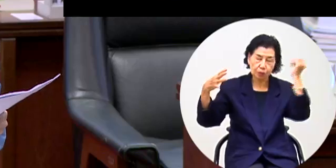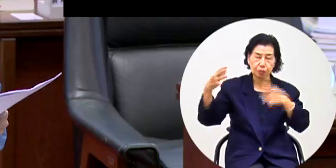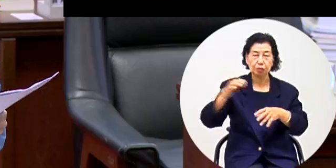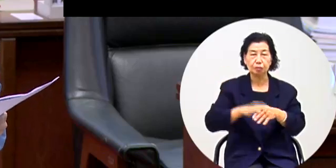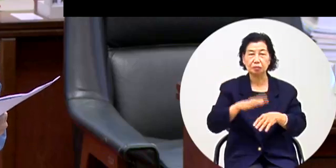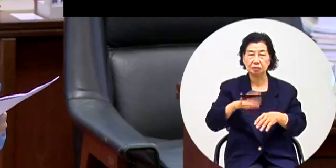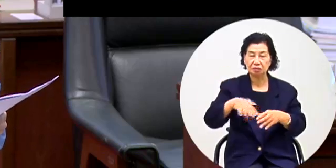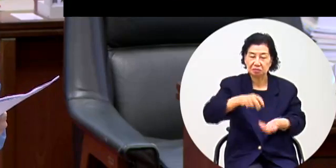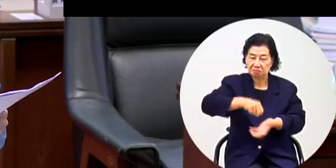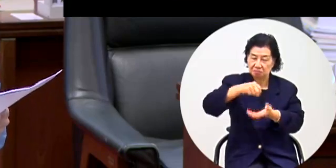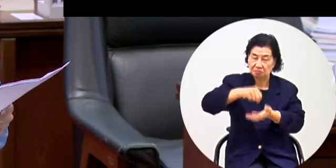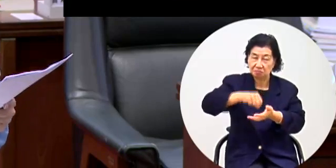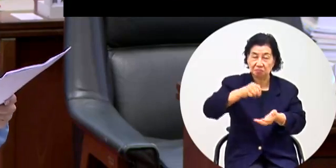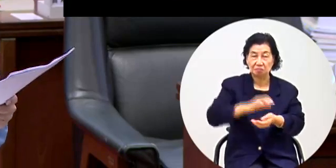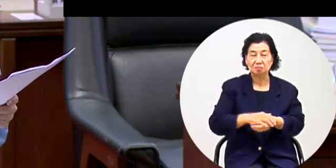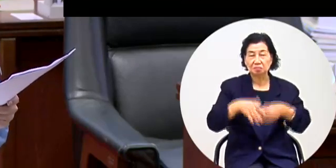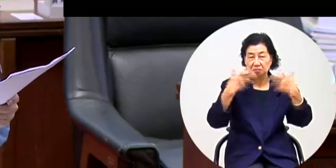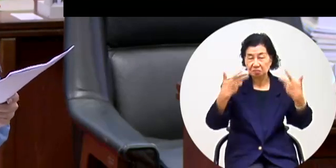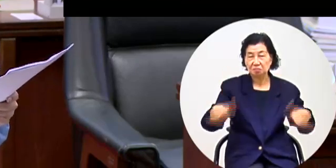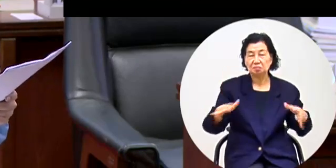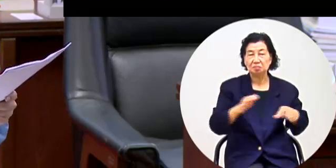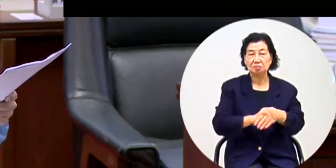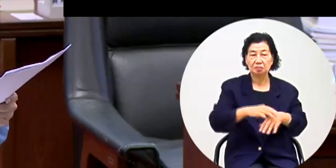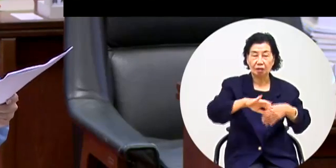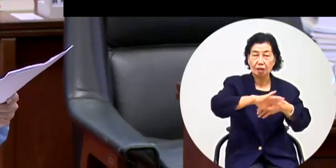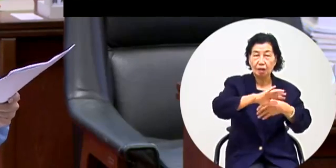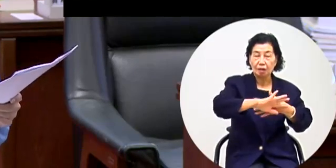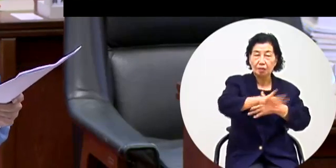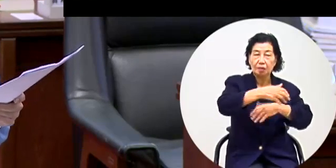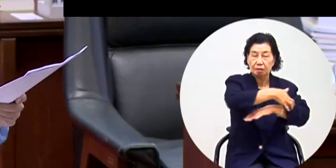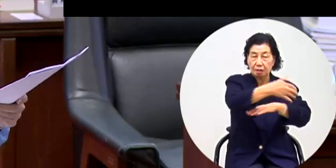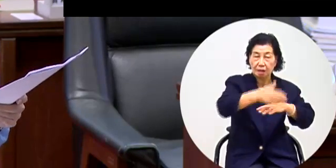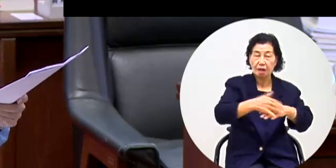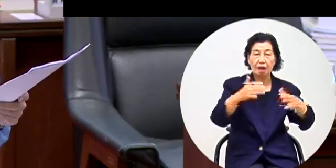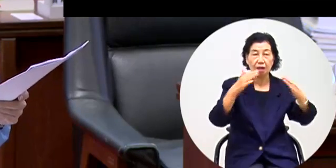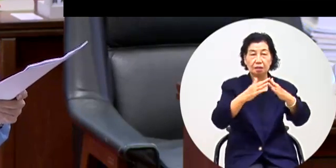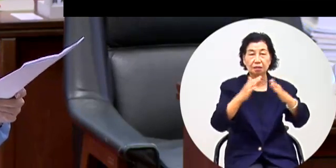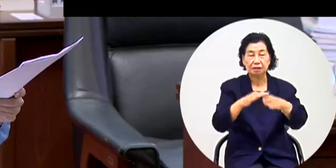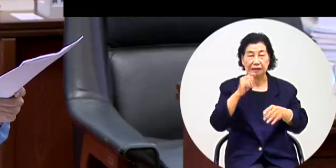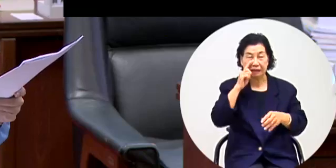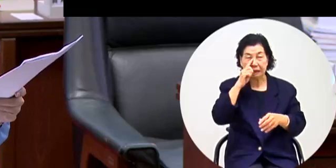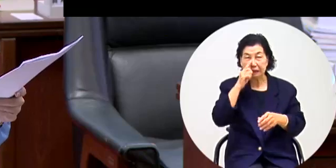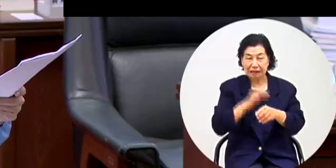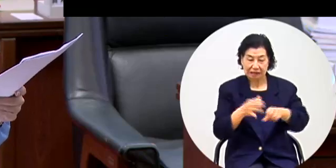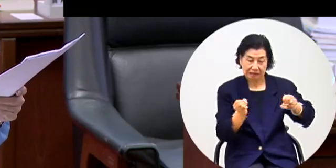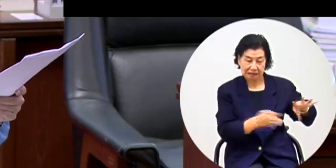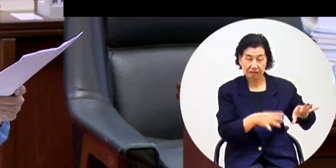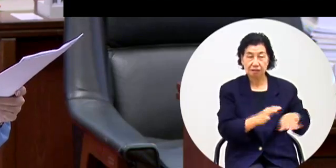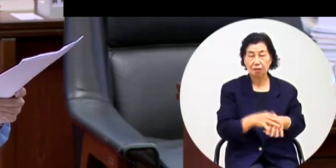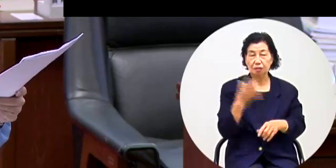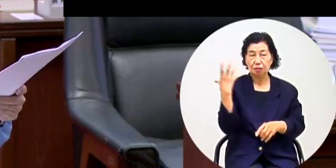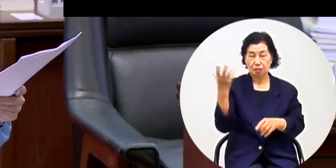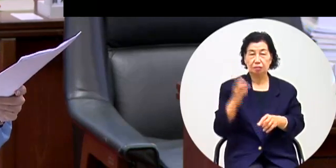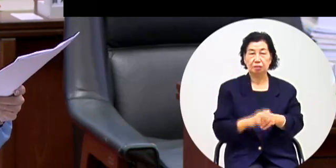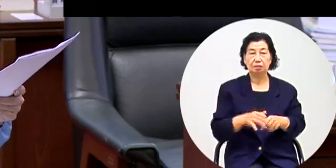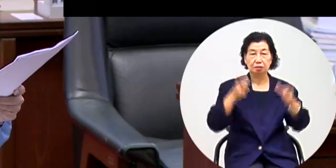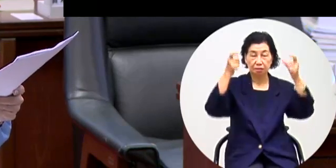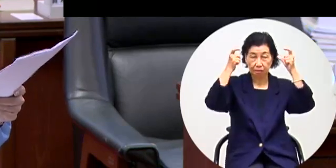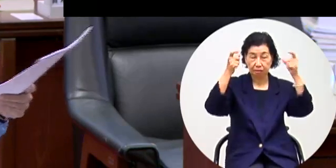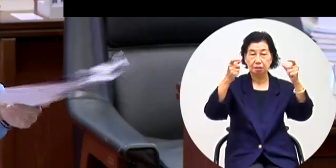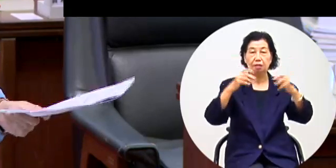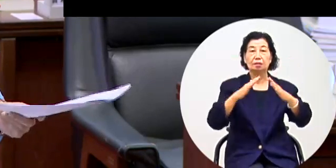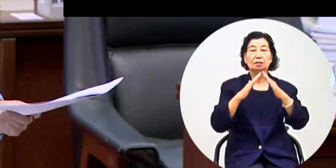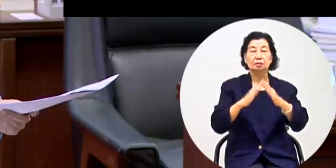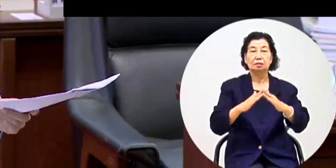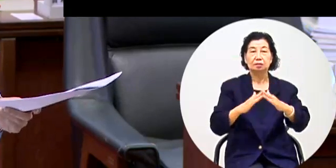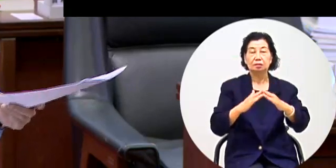圾真的非常的多。以高雄市来讲的话，高雄市其实我们现在有很多的底渣，